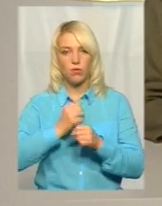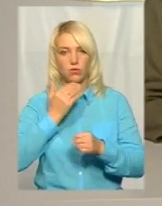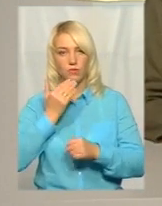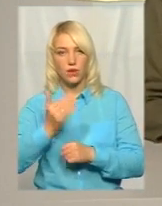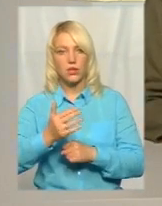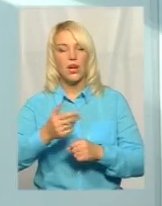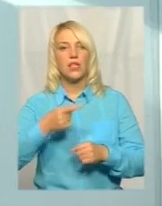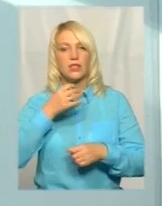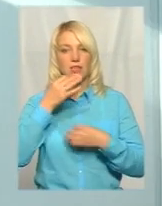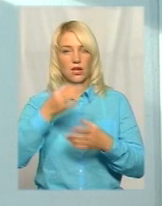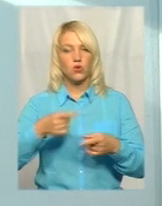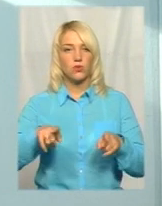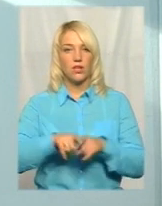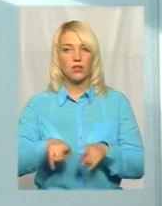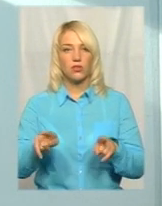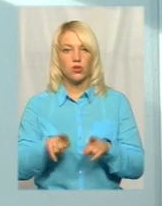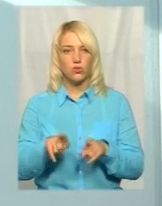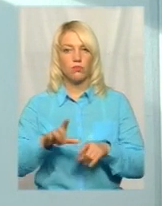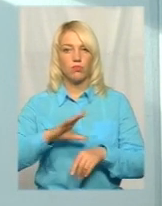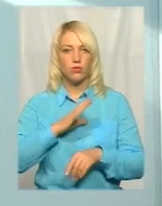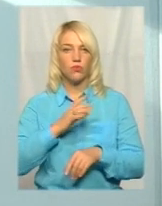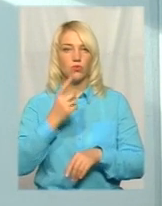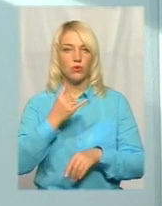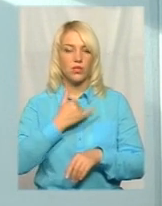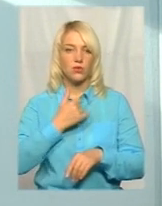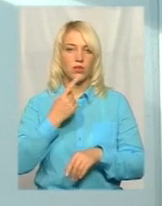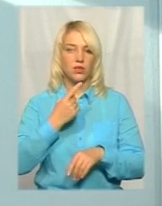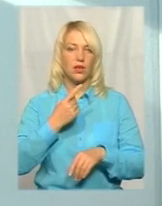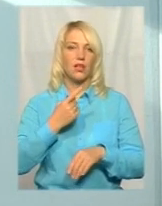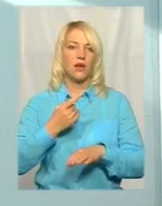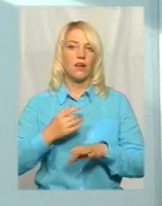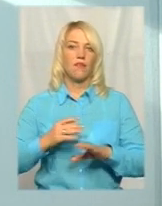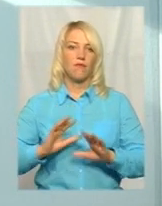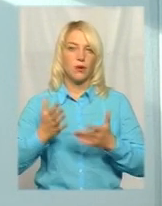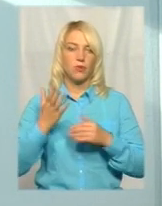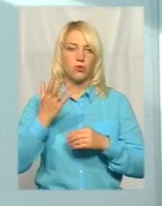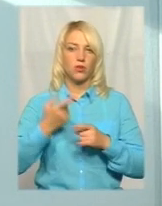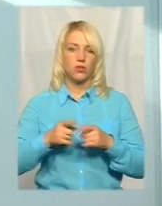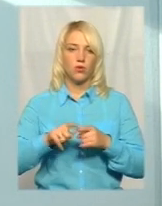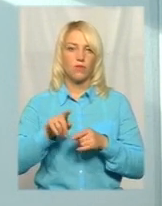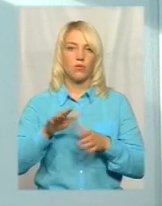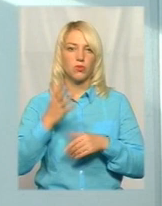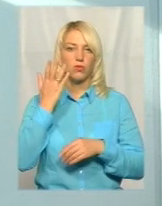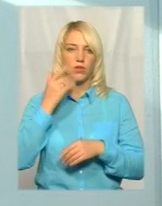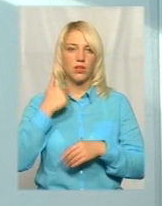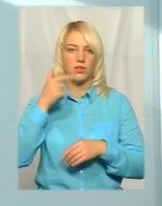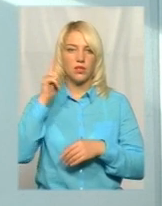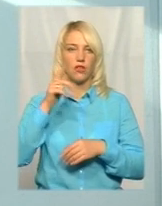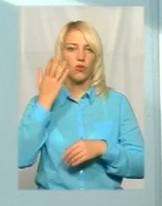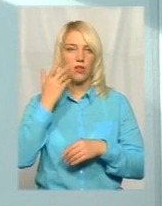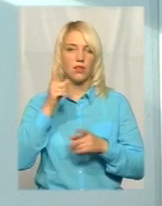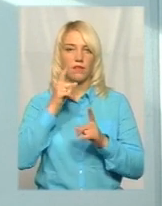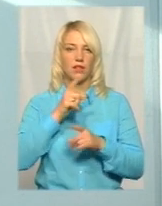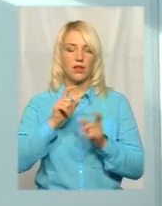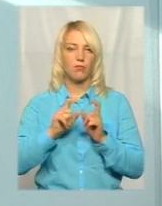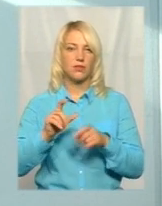Скажу так, що був в нас випадок, той випадок, що я дійсно знаю, коли невеликий